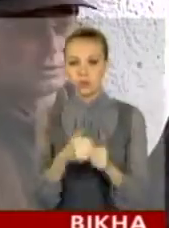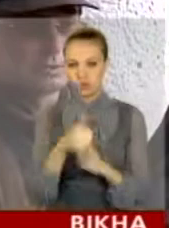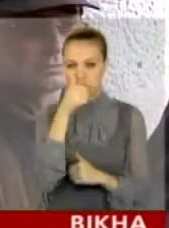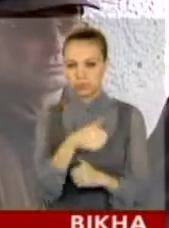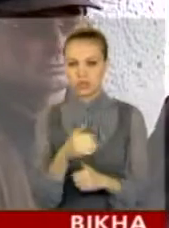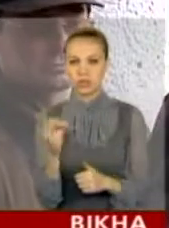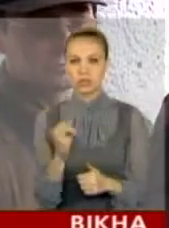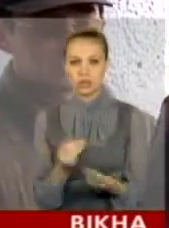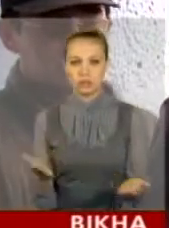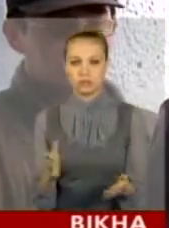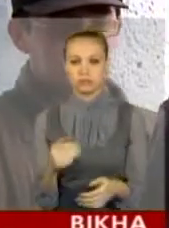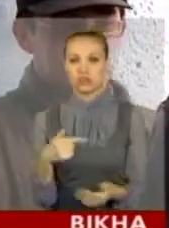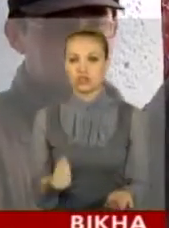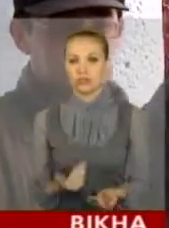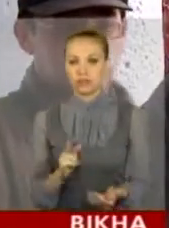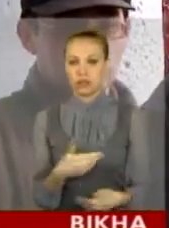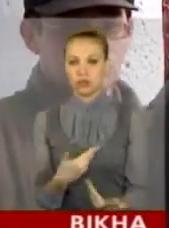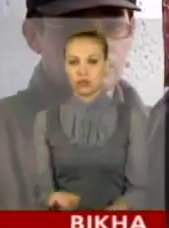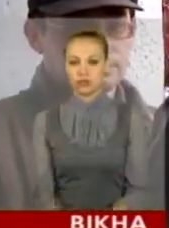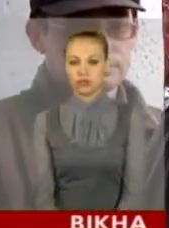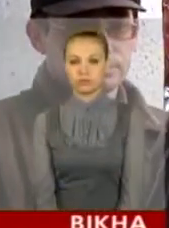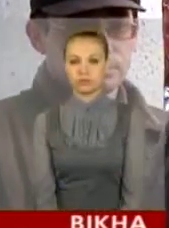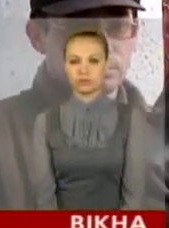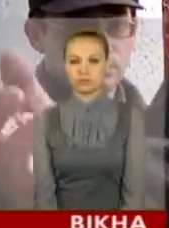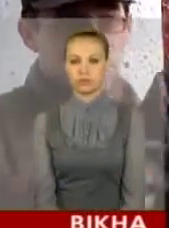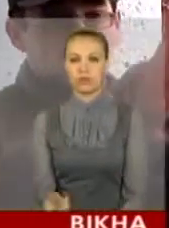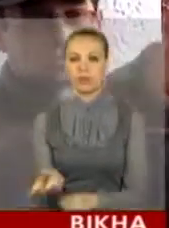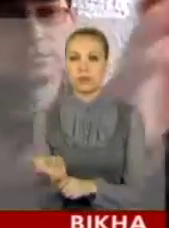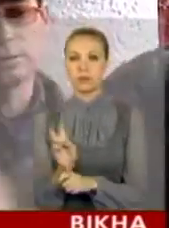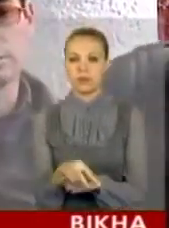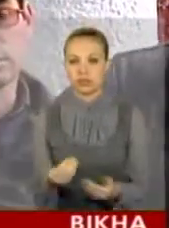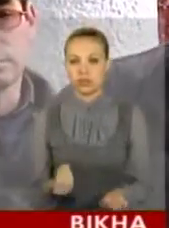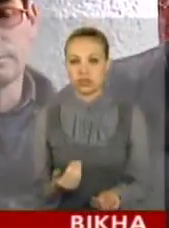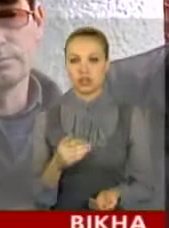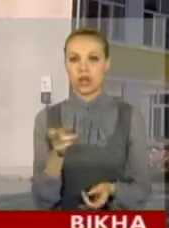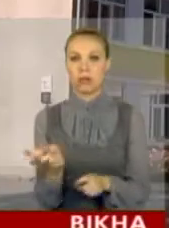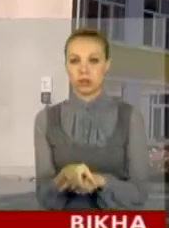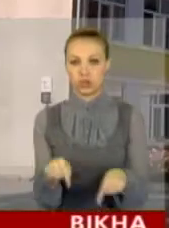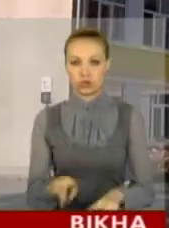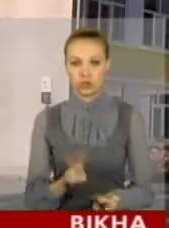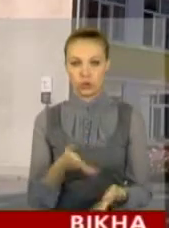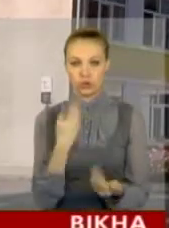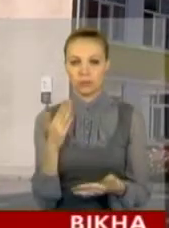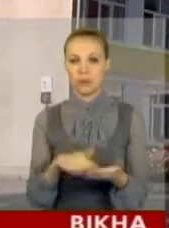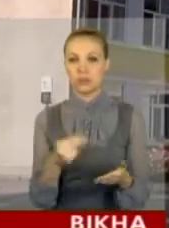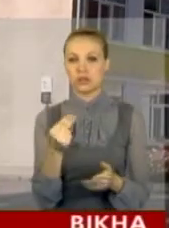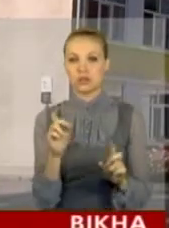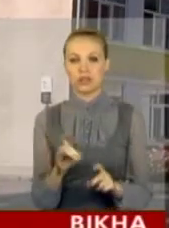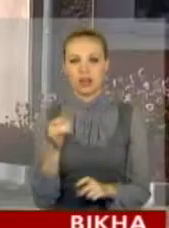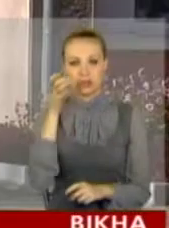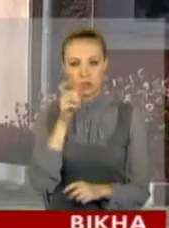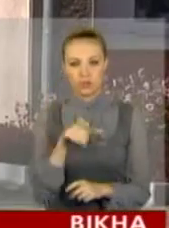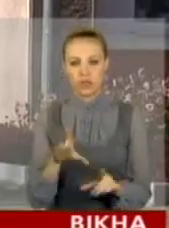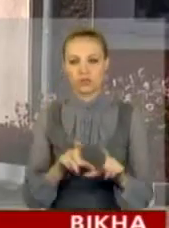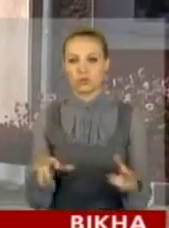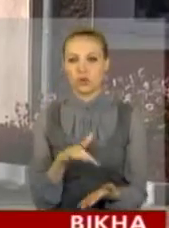місяць. І будь добрий. Живи, як хочеш. Прийдеш, і тобі нема. Без грошей сидять і освітяни. У